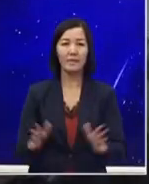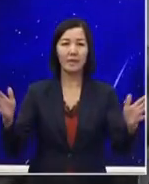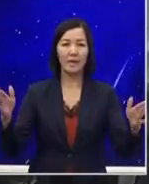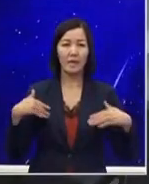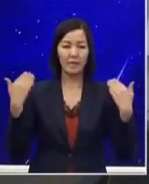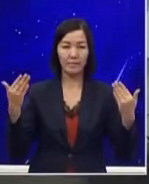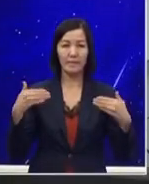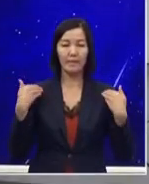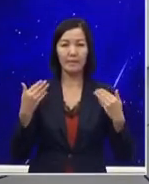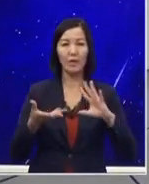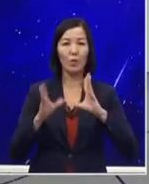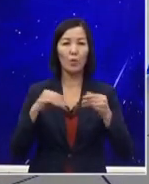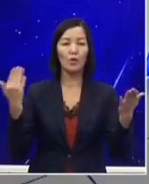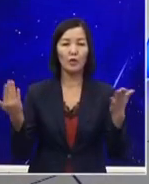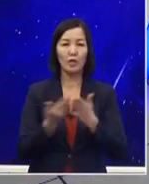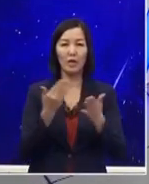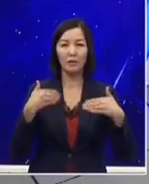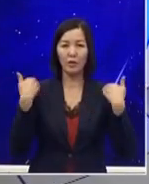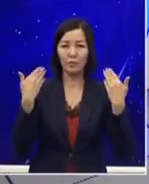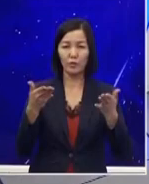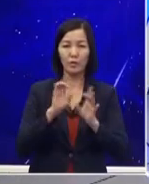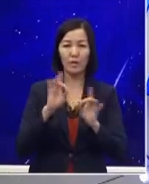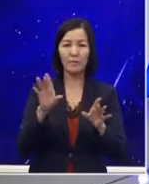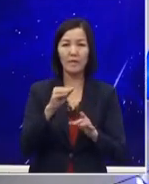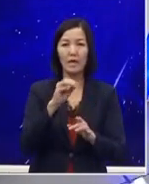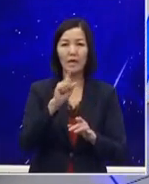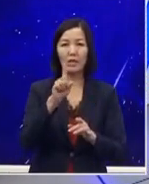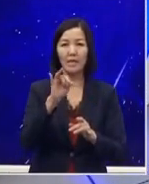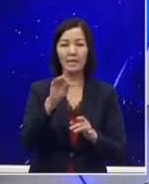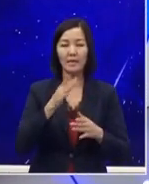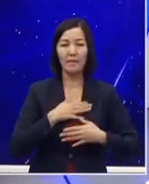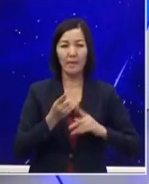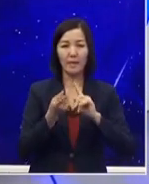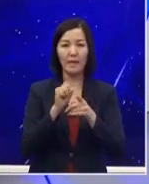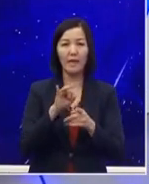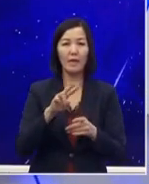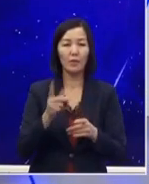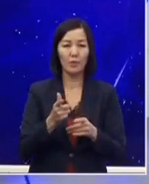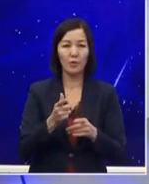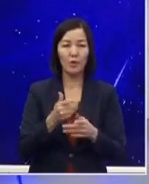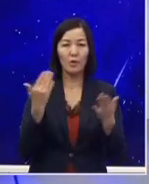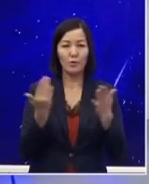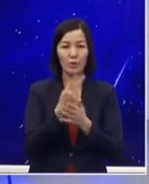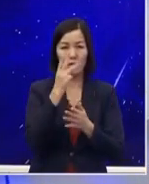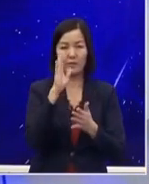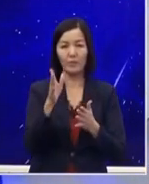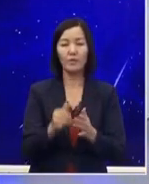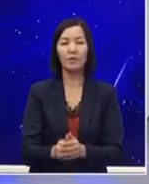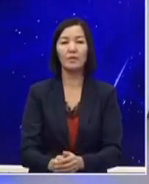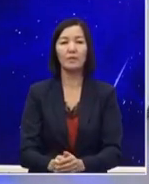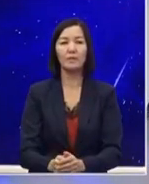Армысыздар, аймақтың бастарнасының тікелей эфирінде жаңалықтар. Студияда Жазира Исаева, сурда аудармада Айгүл Жұмашқызы. Бүгін